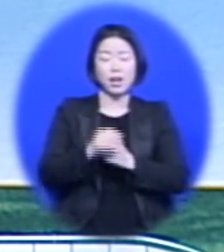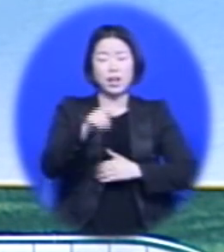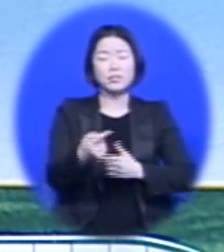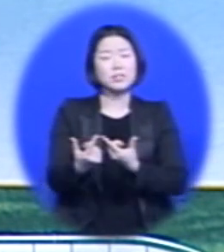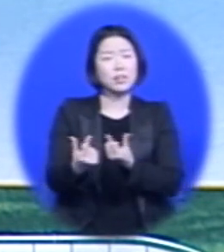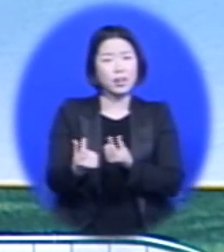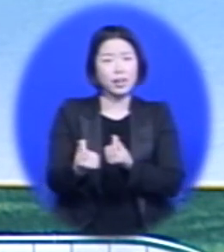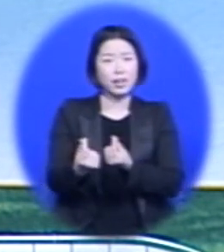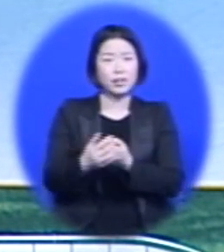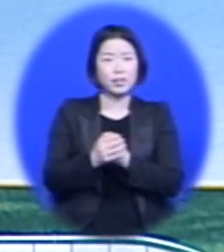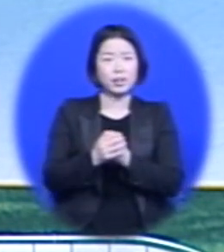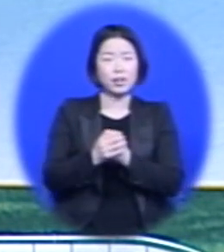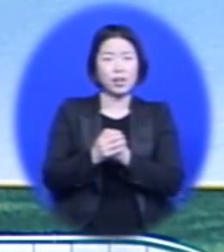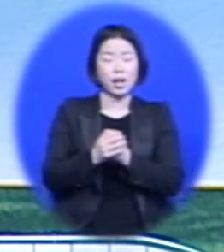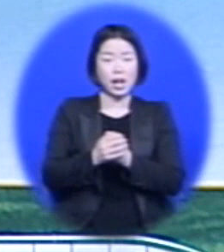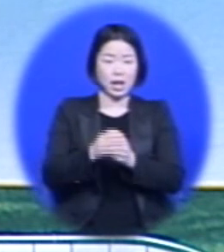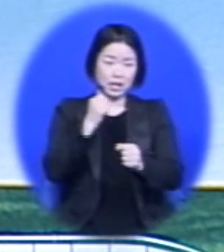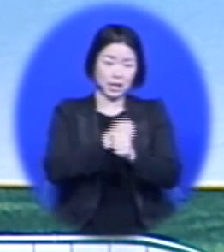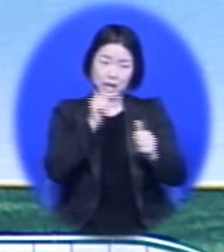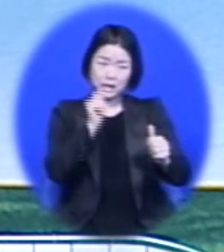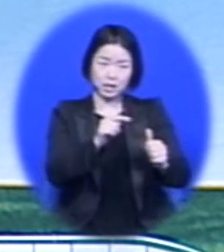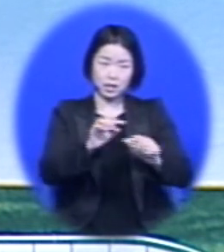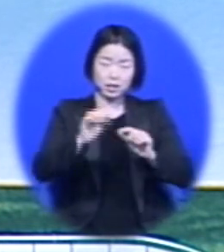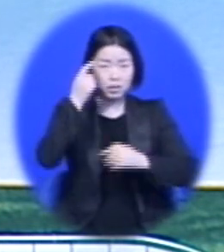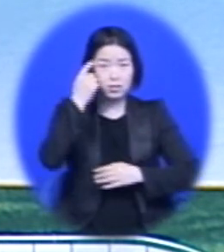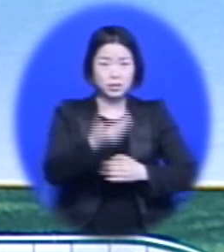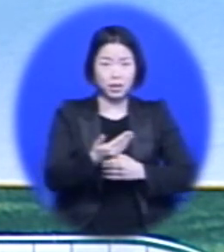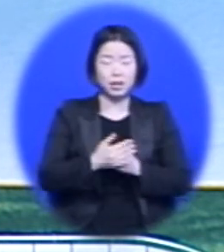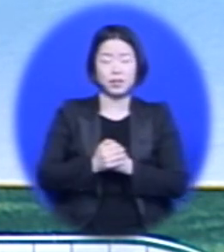그렇게 하라고 하시는 것일까?